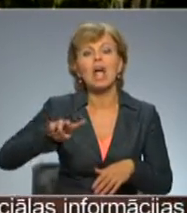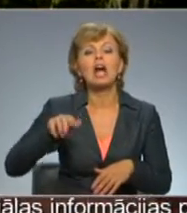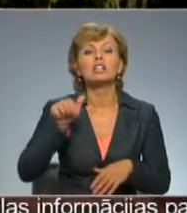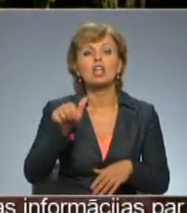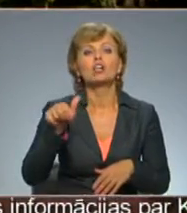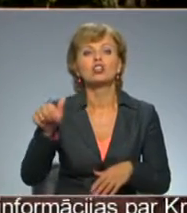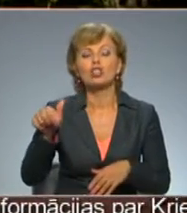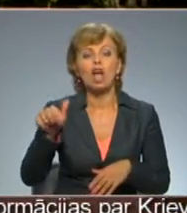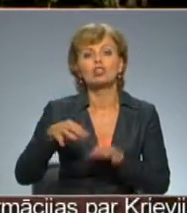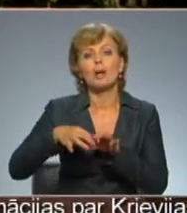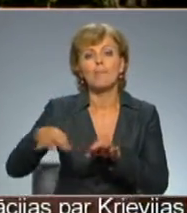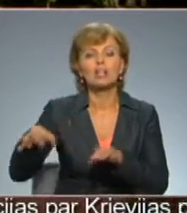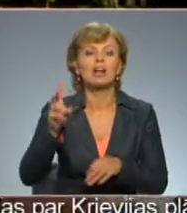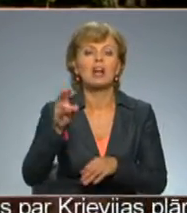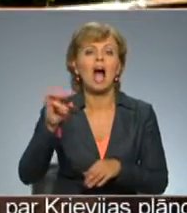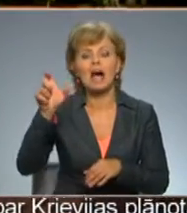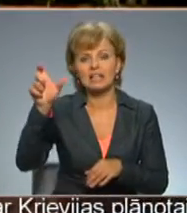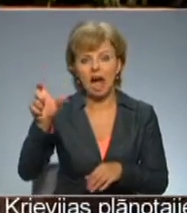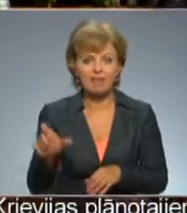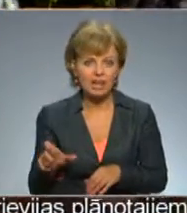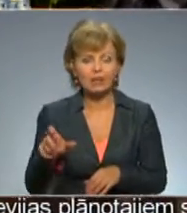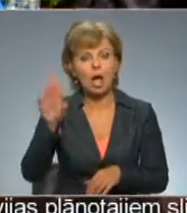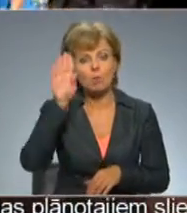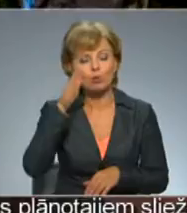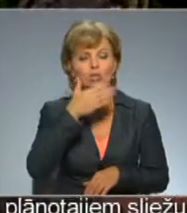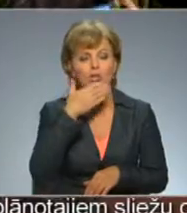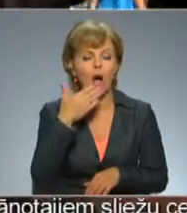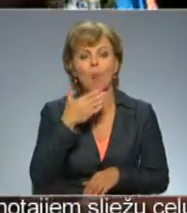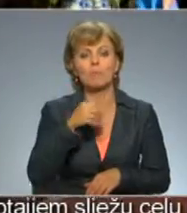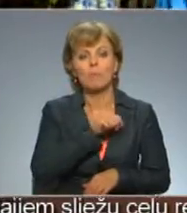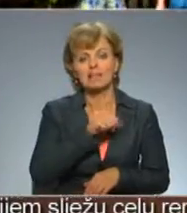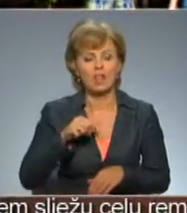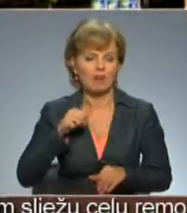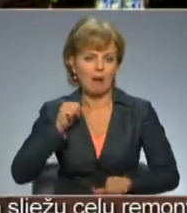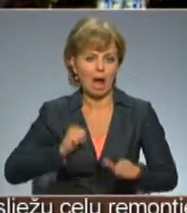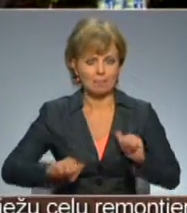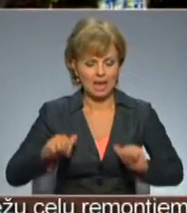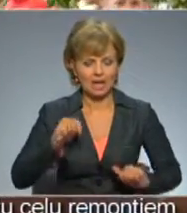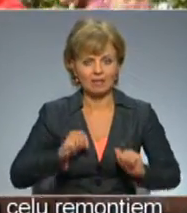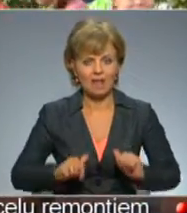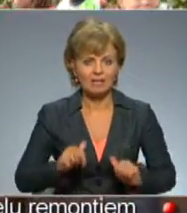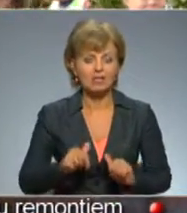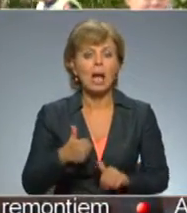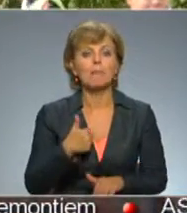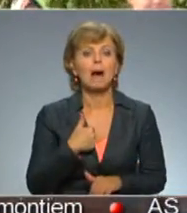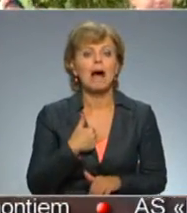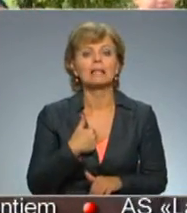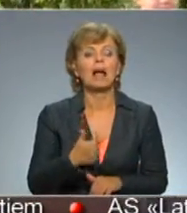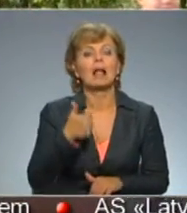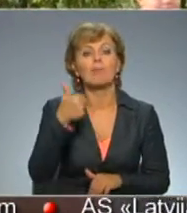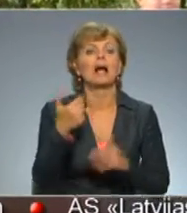29,66 metri ir kandavniekam Jurģim Grīgam, tomēr puisis nav īsti apmierināts. Nu, mans